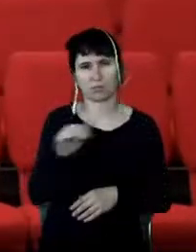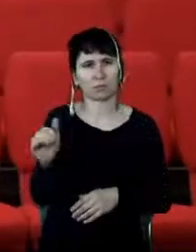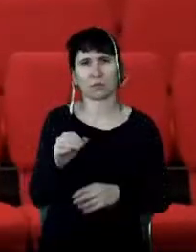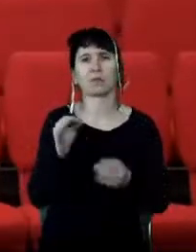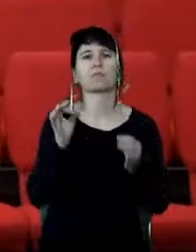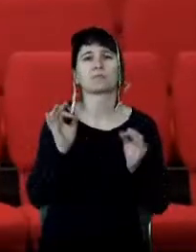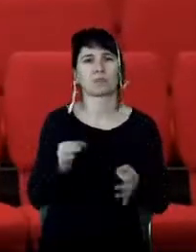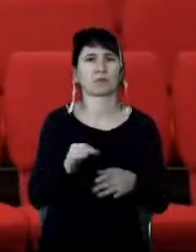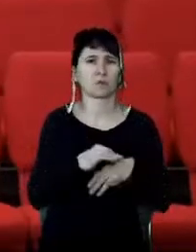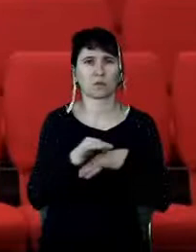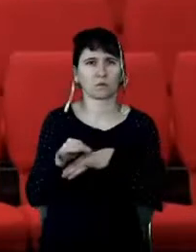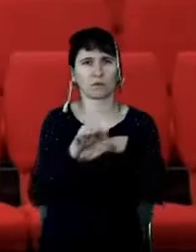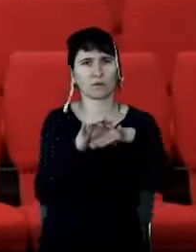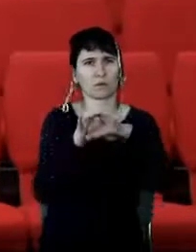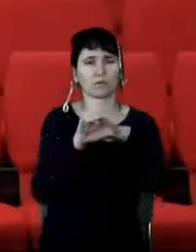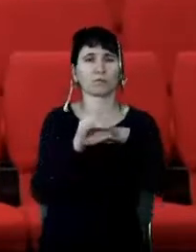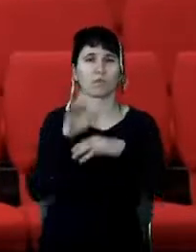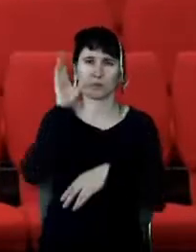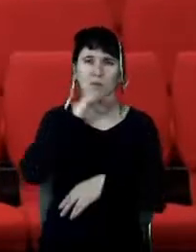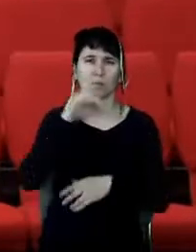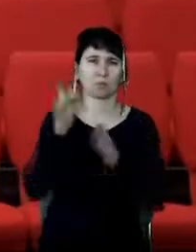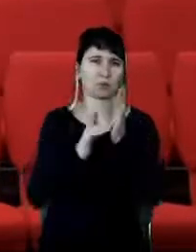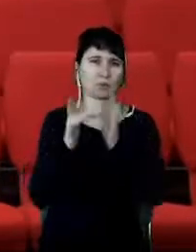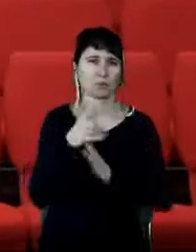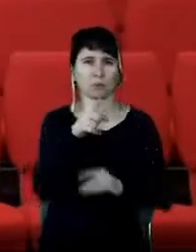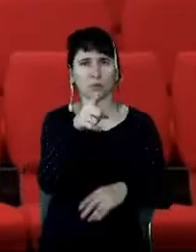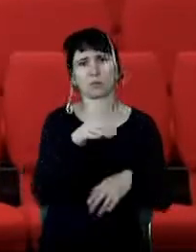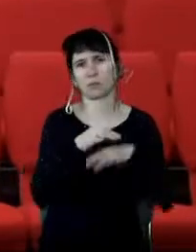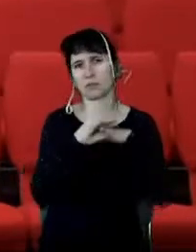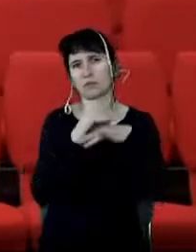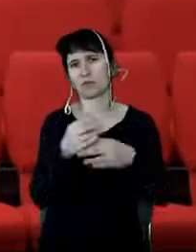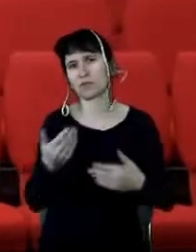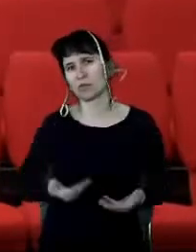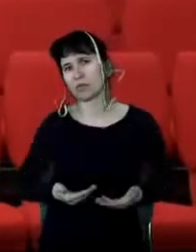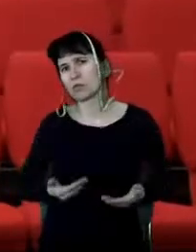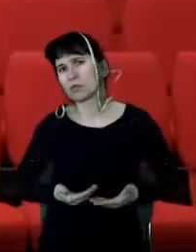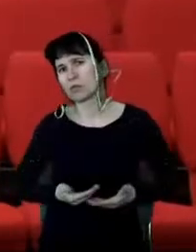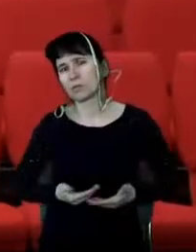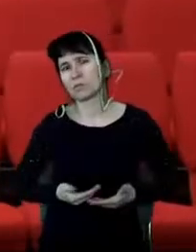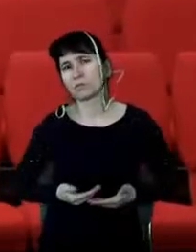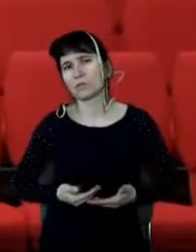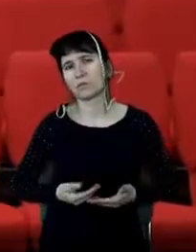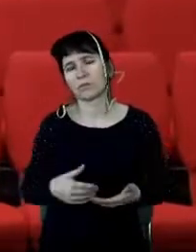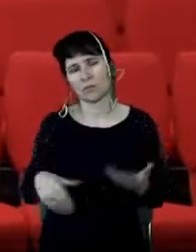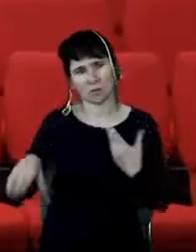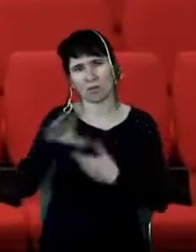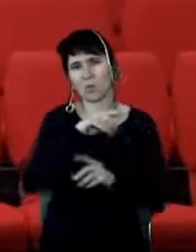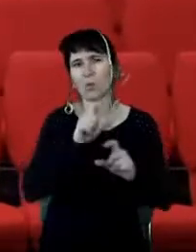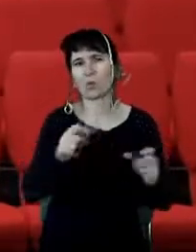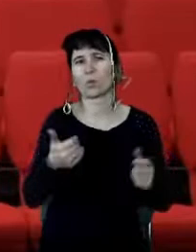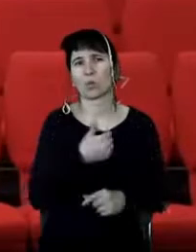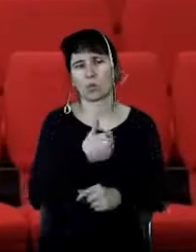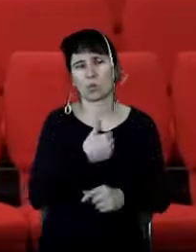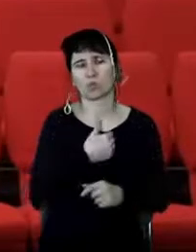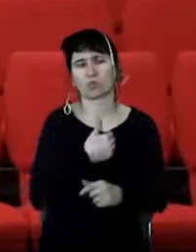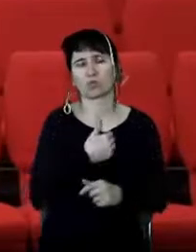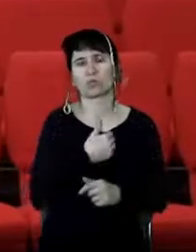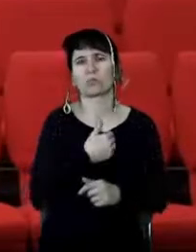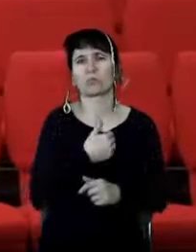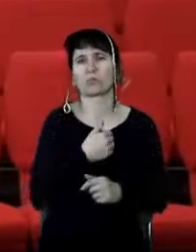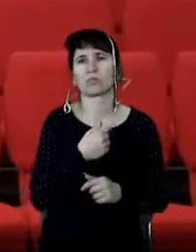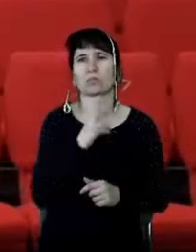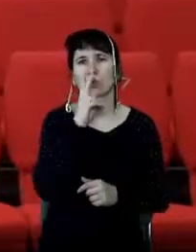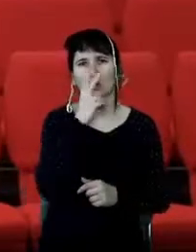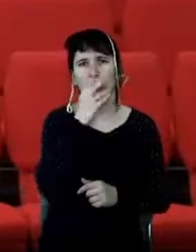нас провести. І він нас проведе. Тому що всім хочеться йти за хорошим